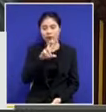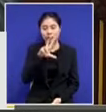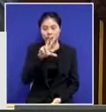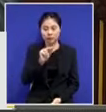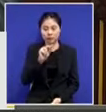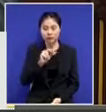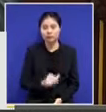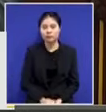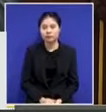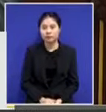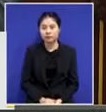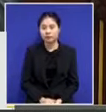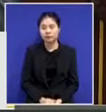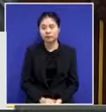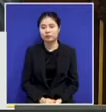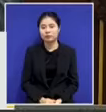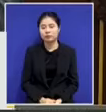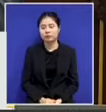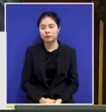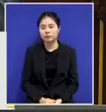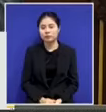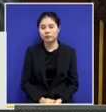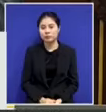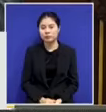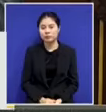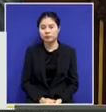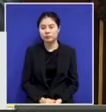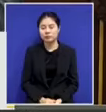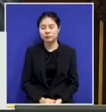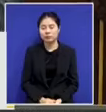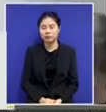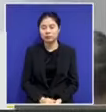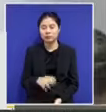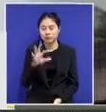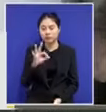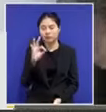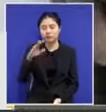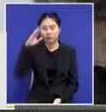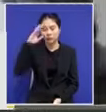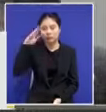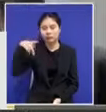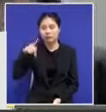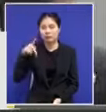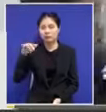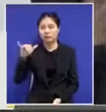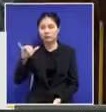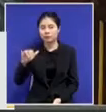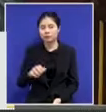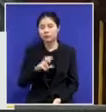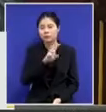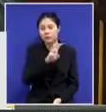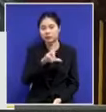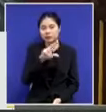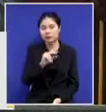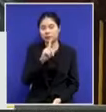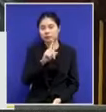230พลเอกธนศักดิ์ปฏิมากร พลเอกประยุทธ์จันทร์โอชาครับ